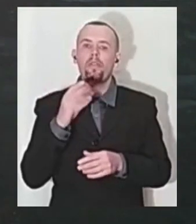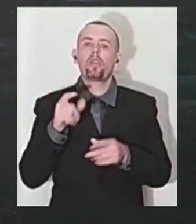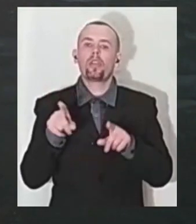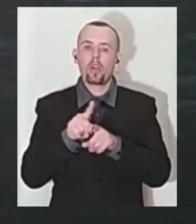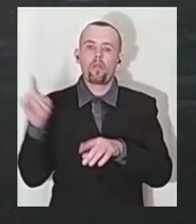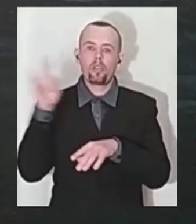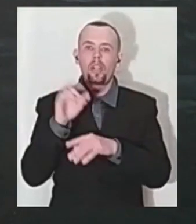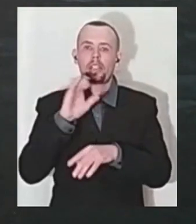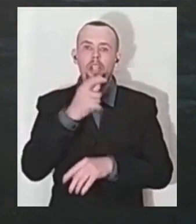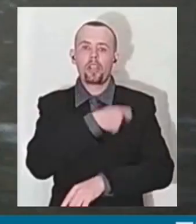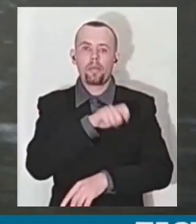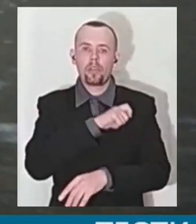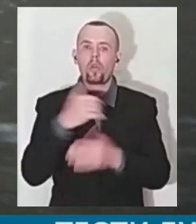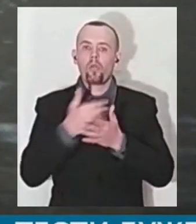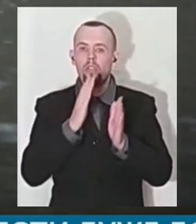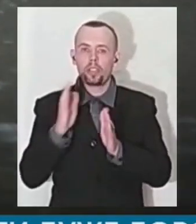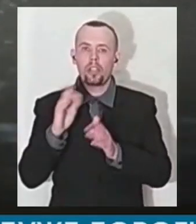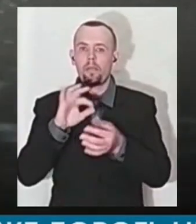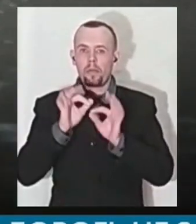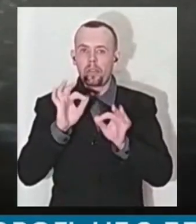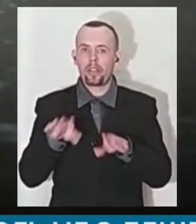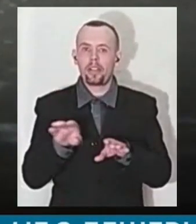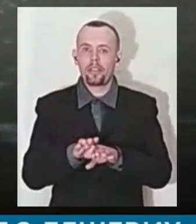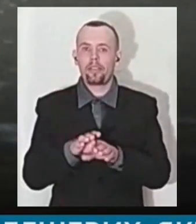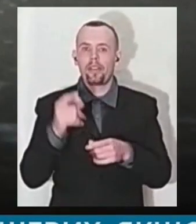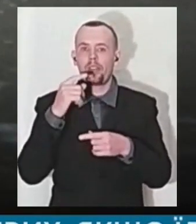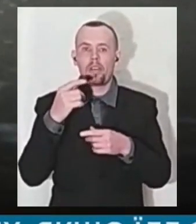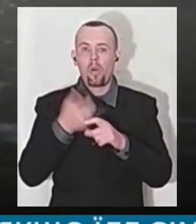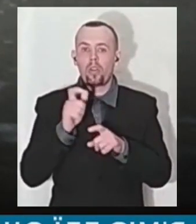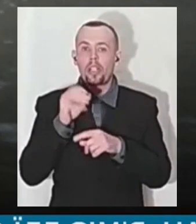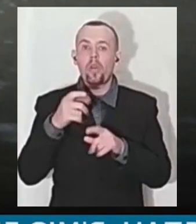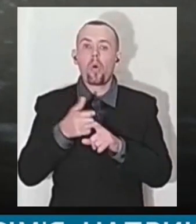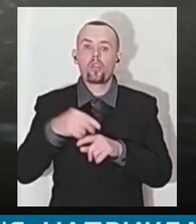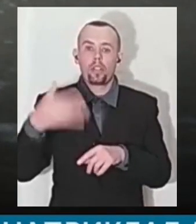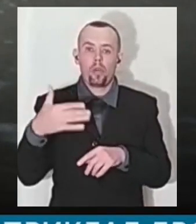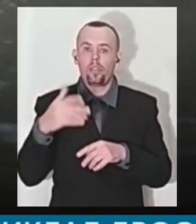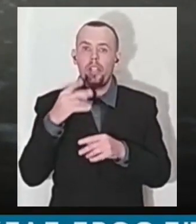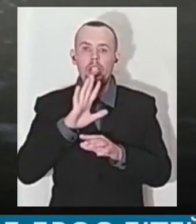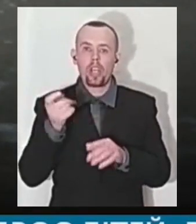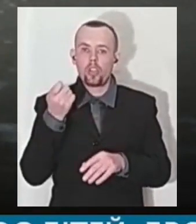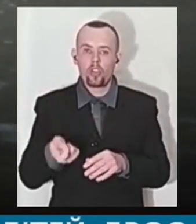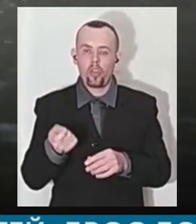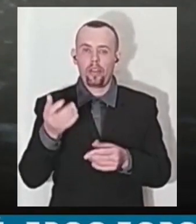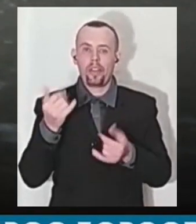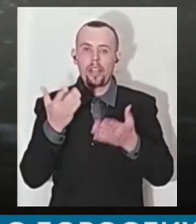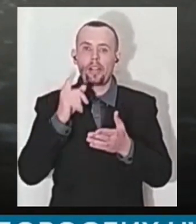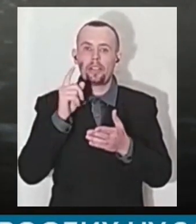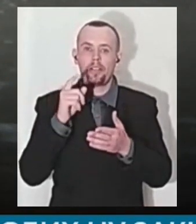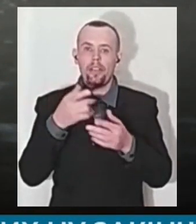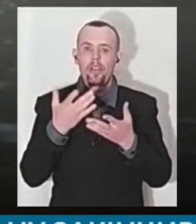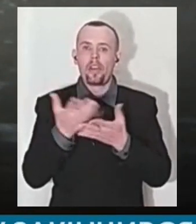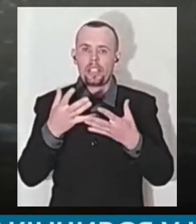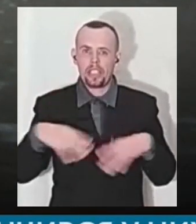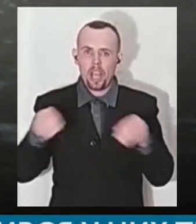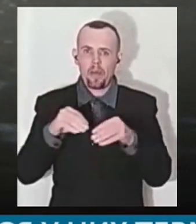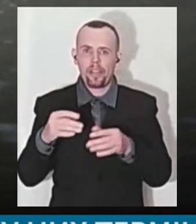Нову систему прокоментувала так. Тести дуже дорогі, це якби не з дешевих. І якщо їде сім'я, там, наприклад, двоє дітей,